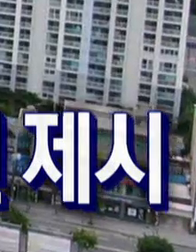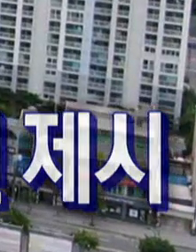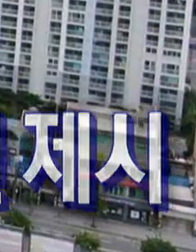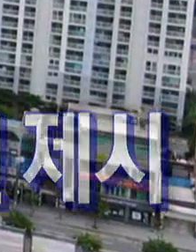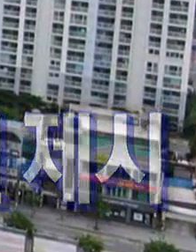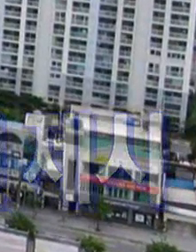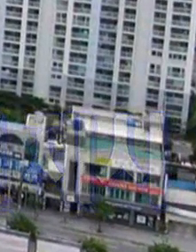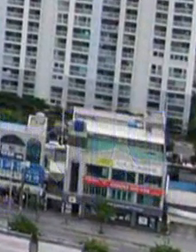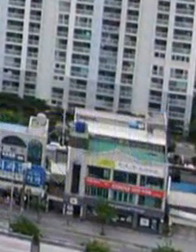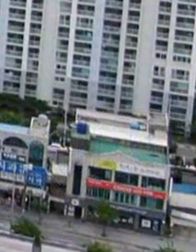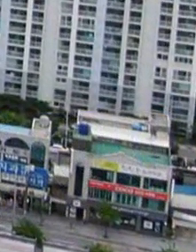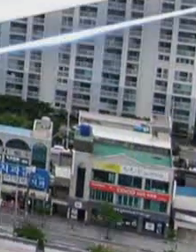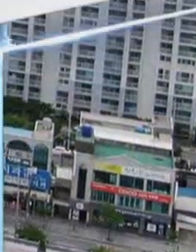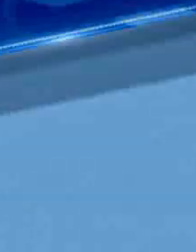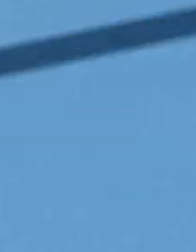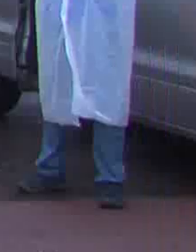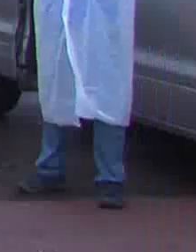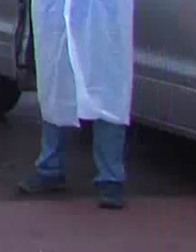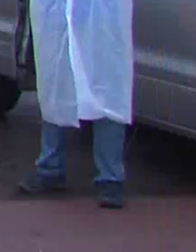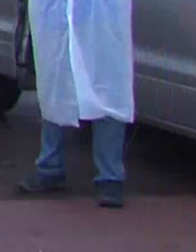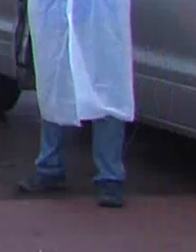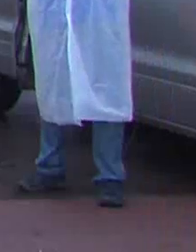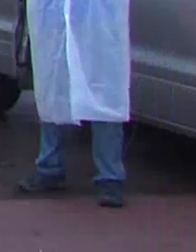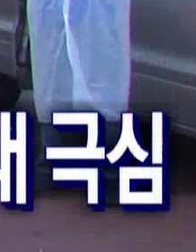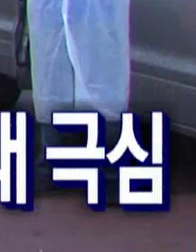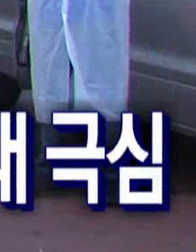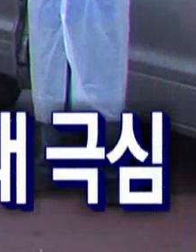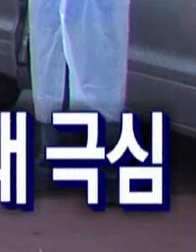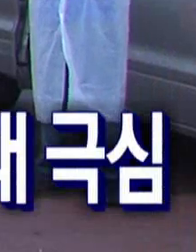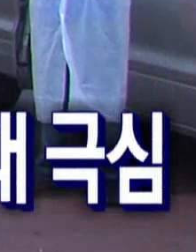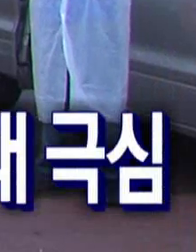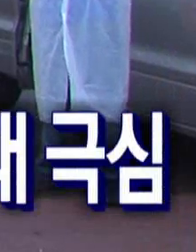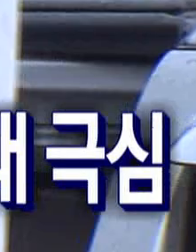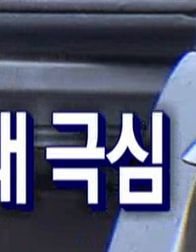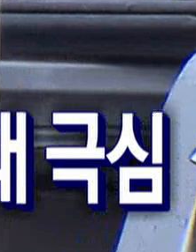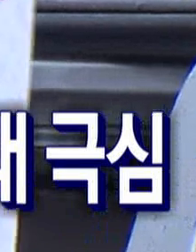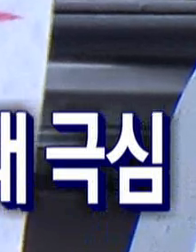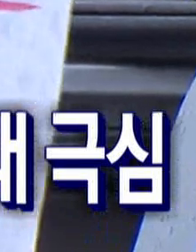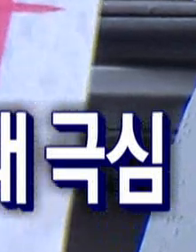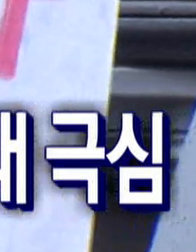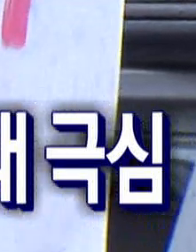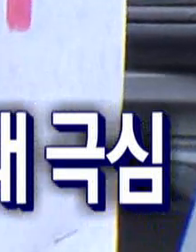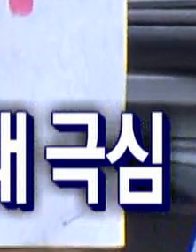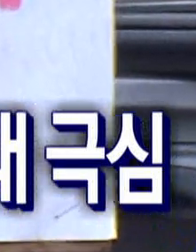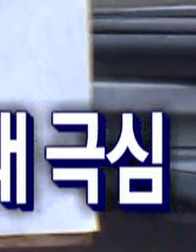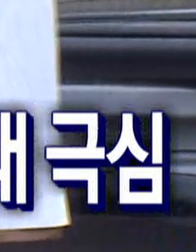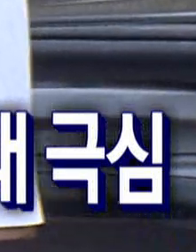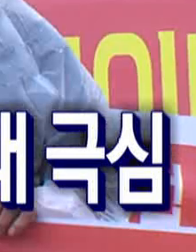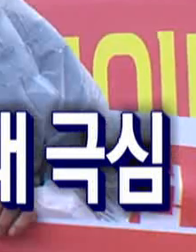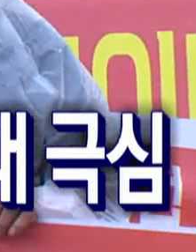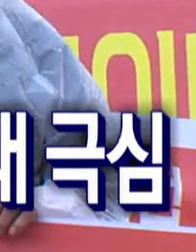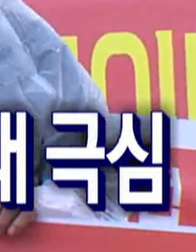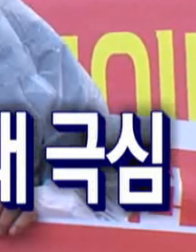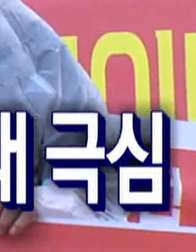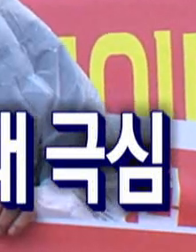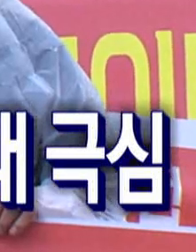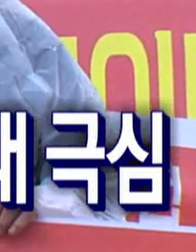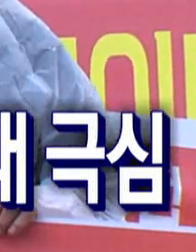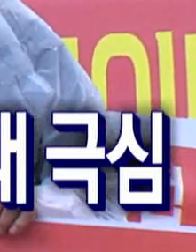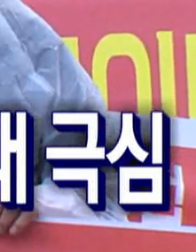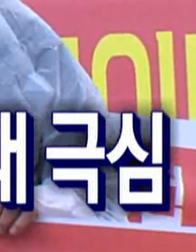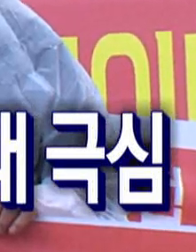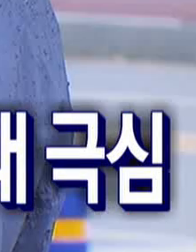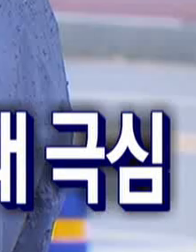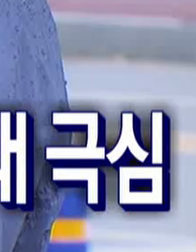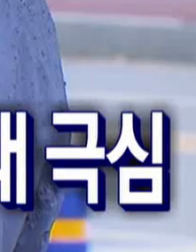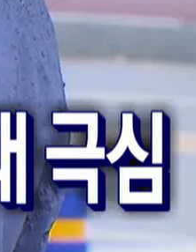문제는 언급되지 않았습니다. 고흥군 한 농촌마을에 레미콘 공장 건설을 놓고 마을 주민들이 반대하고